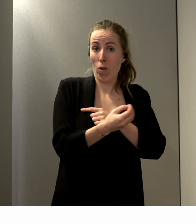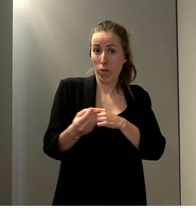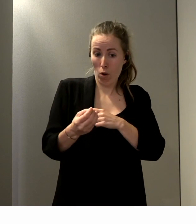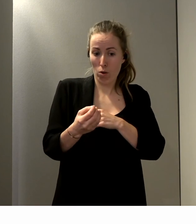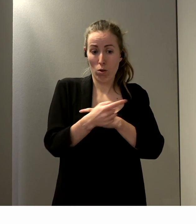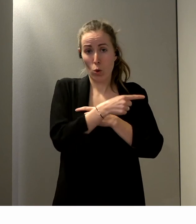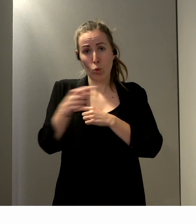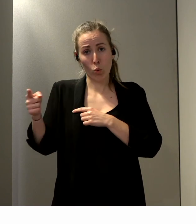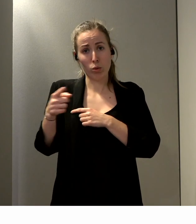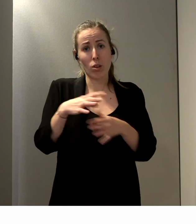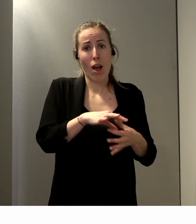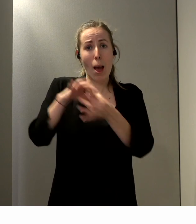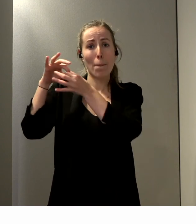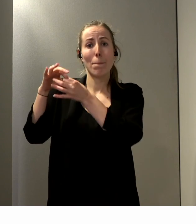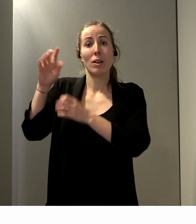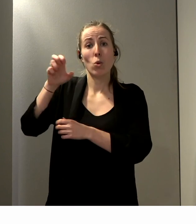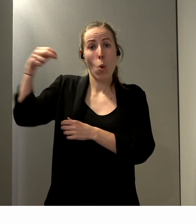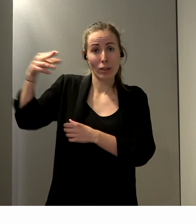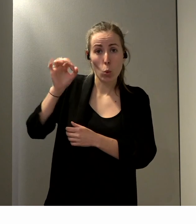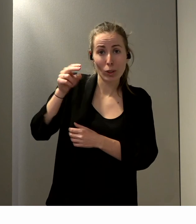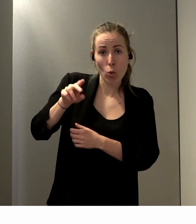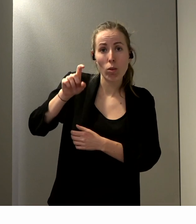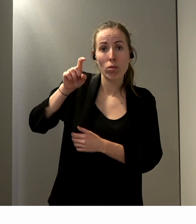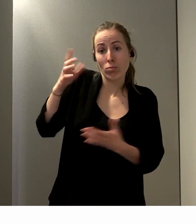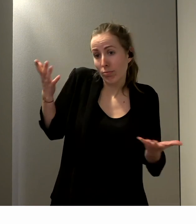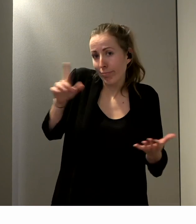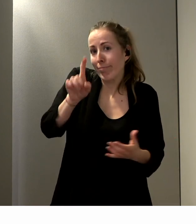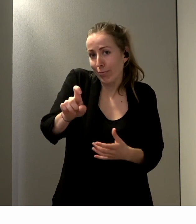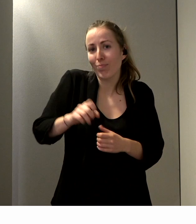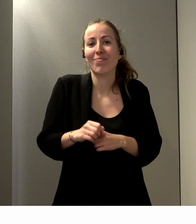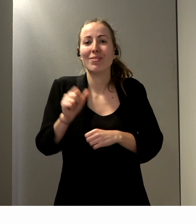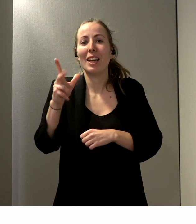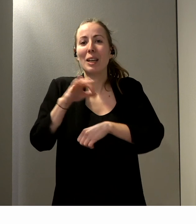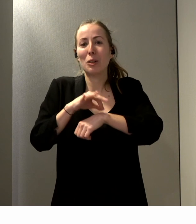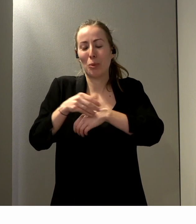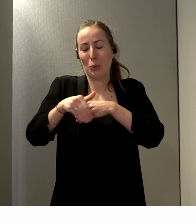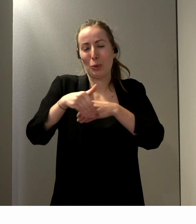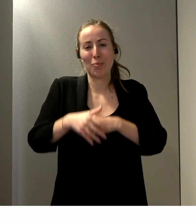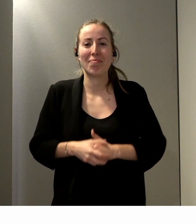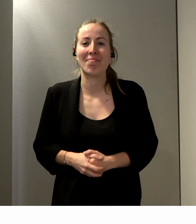doivent-ils tous relever de l'éducation nationale? C'est dans quelques minutes, donc restez avec nous.